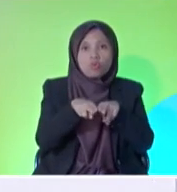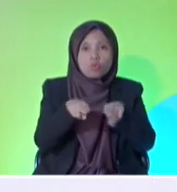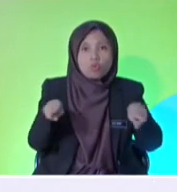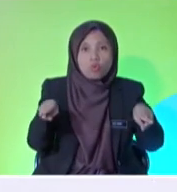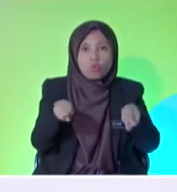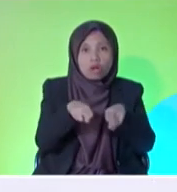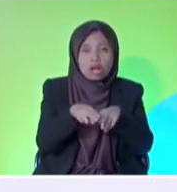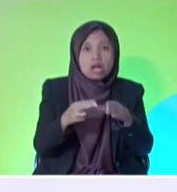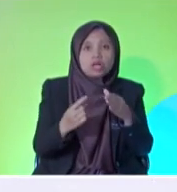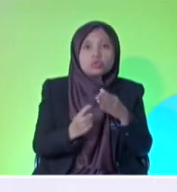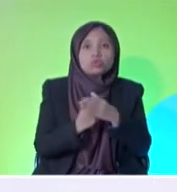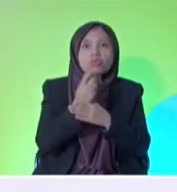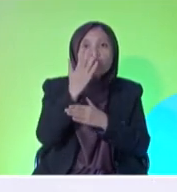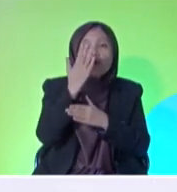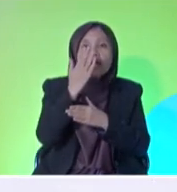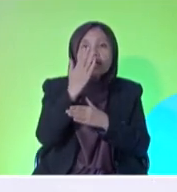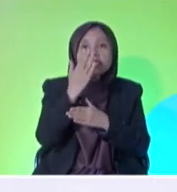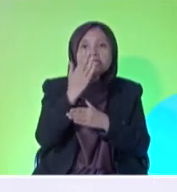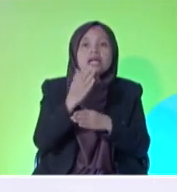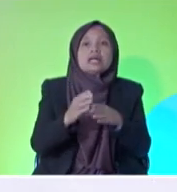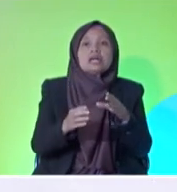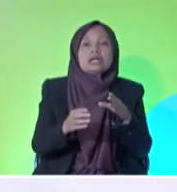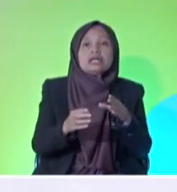dia membesar atau tidak